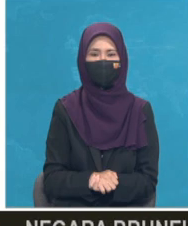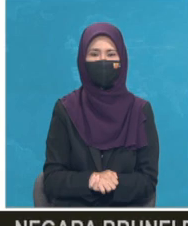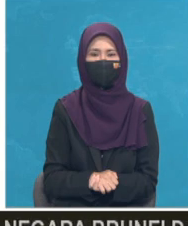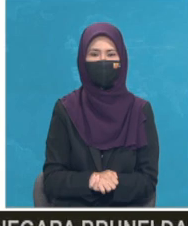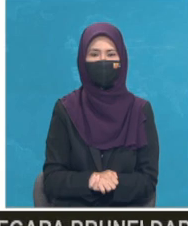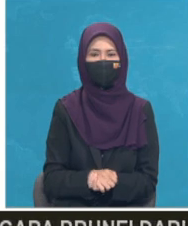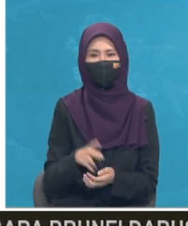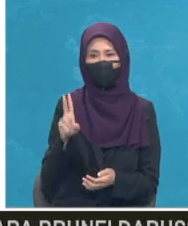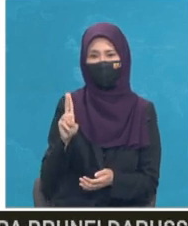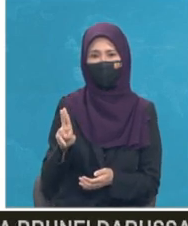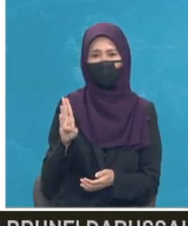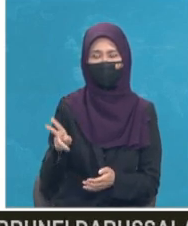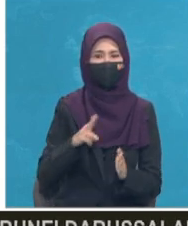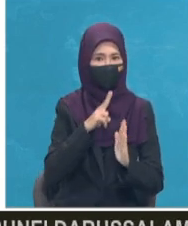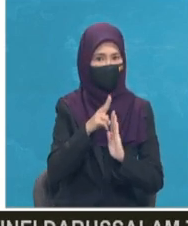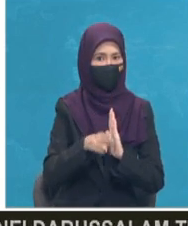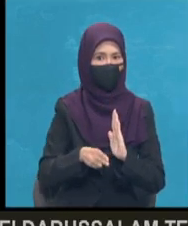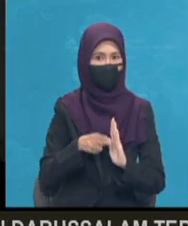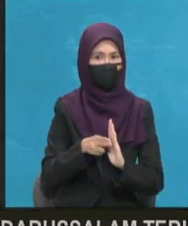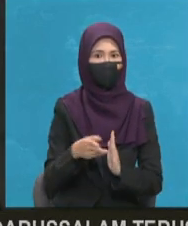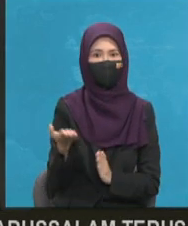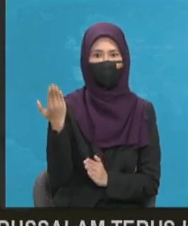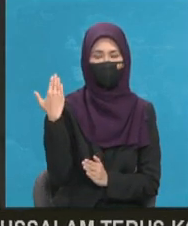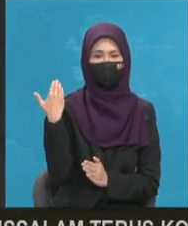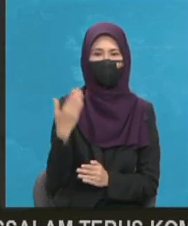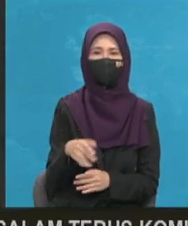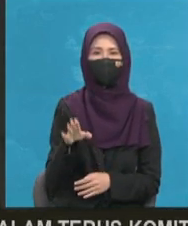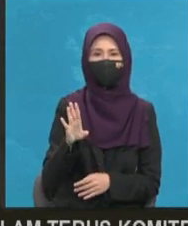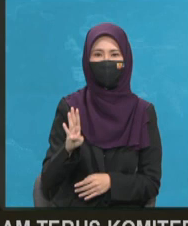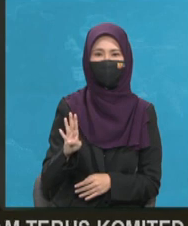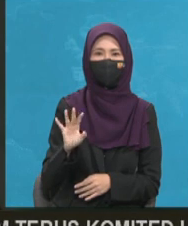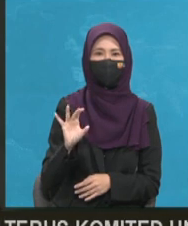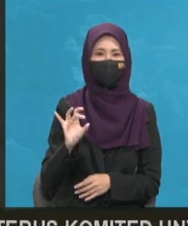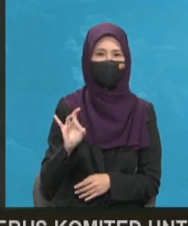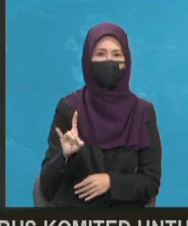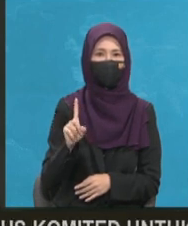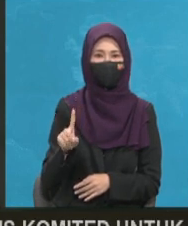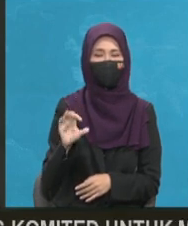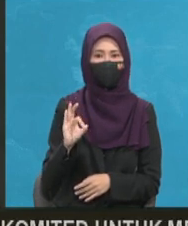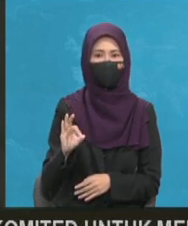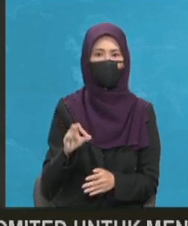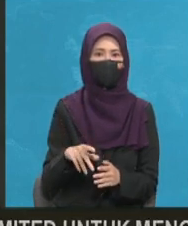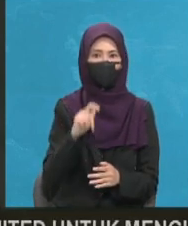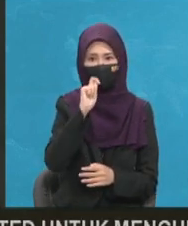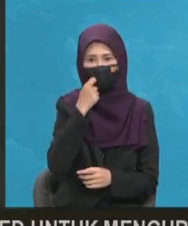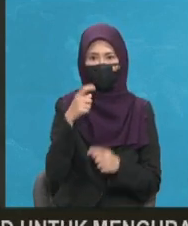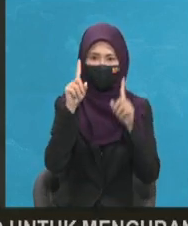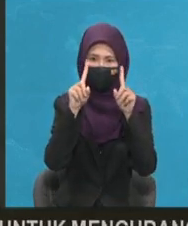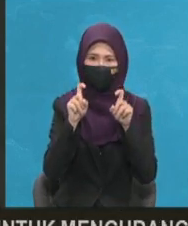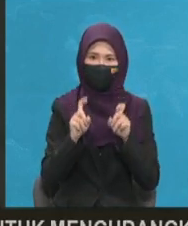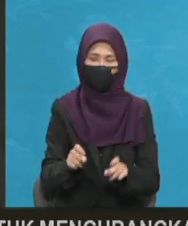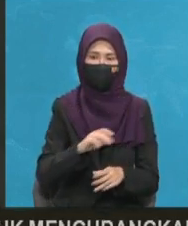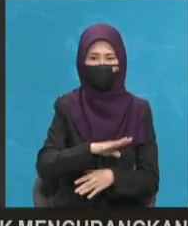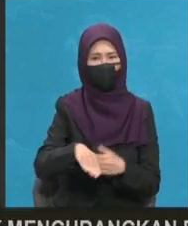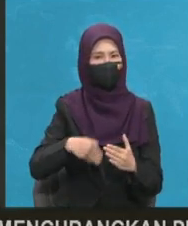dalam tempoh 24 jam yang lalu sebanyak 4815 sampel telah diuji bagi para sascorp dua yang memaju mlah keseluruhan